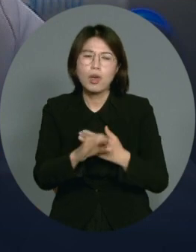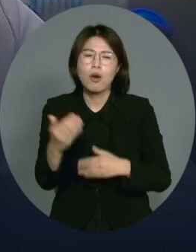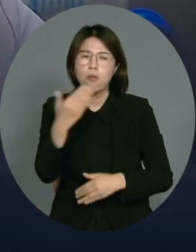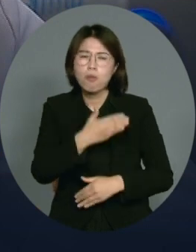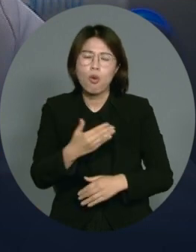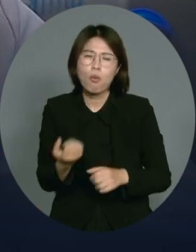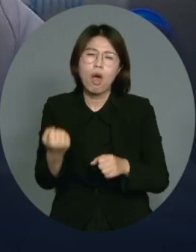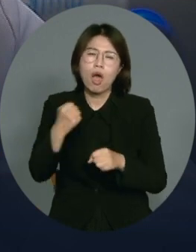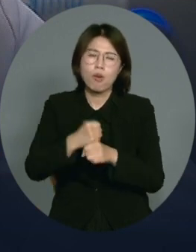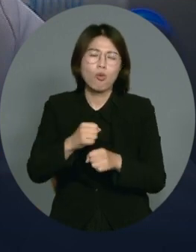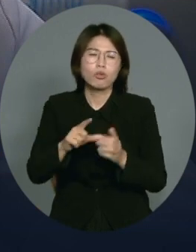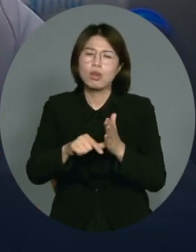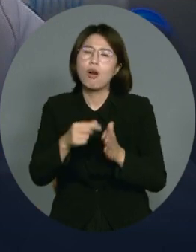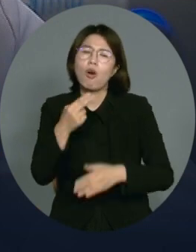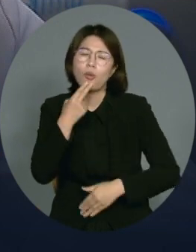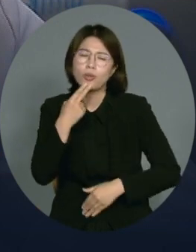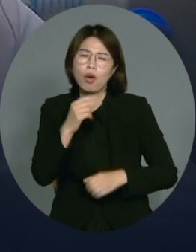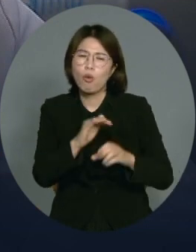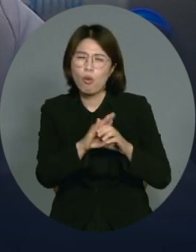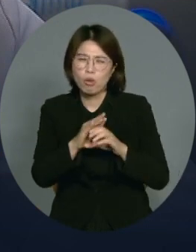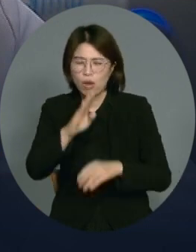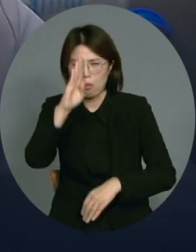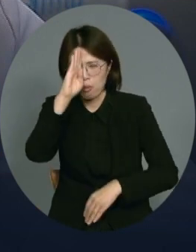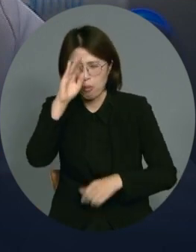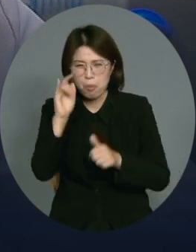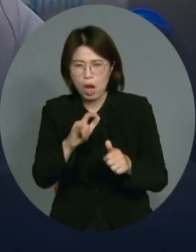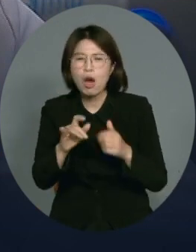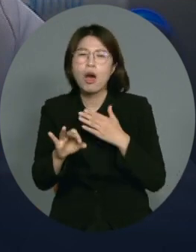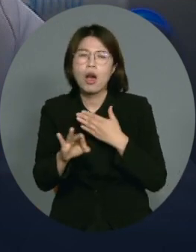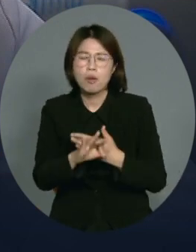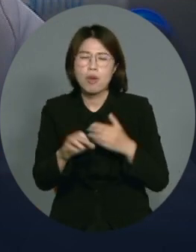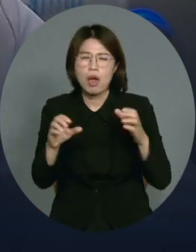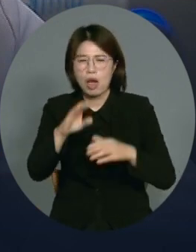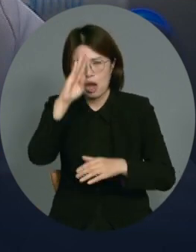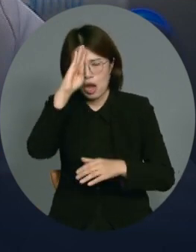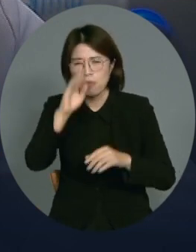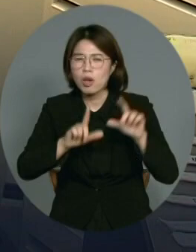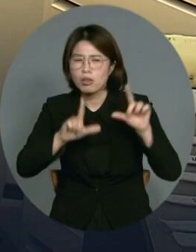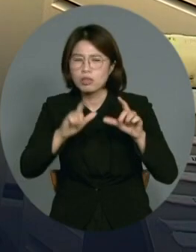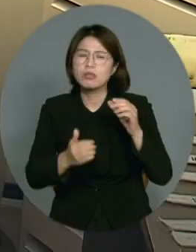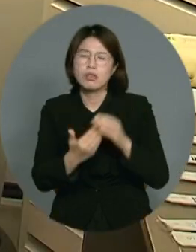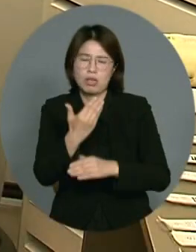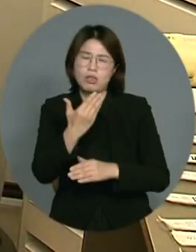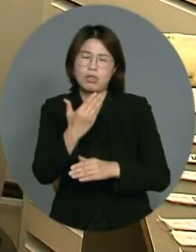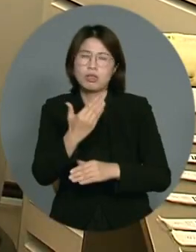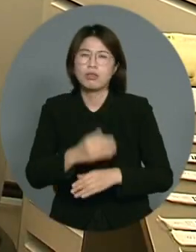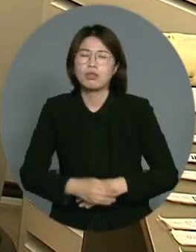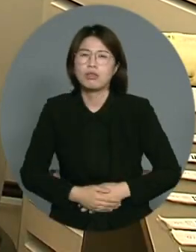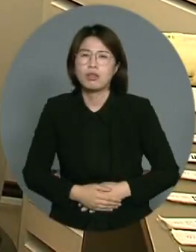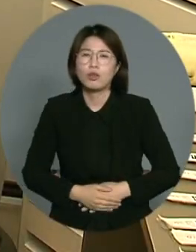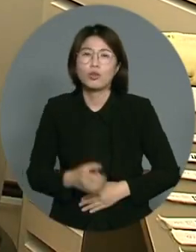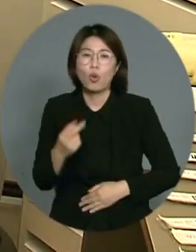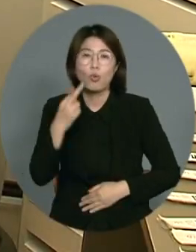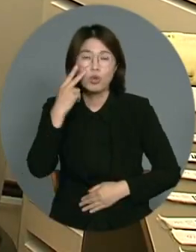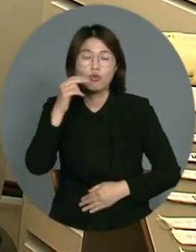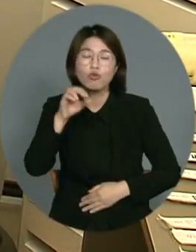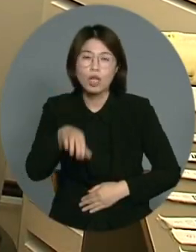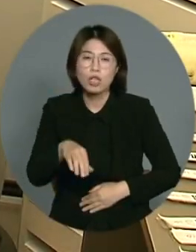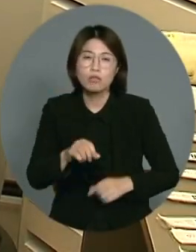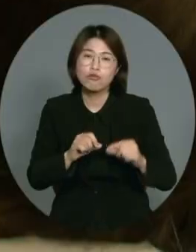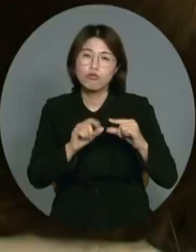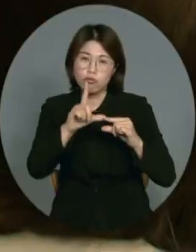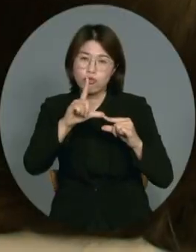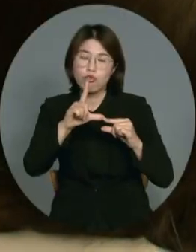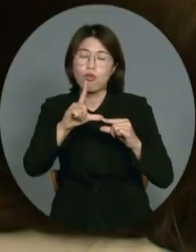몸이 회복될 시간이 없는데 또 코로나를 앓으면 다음에 합병증이 생길 확률이 더 높아지니까 게다가 미국에서